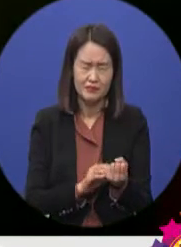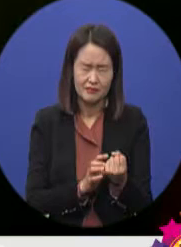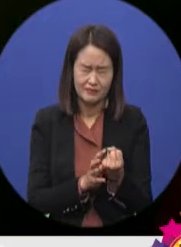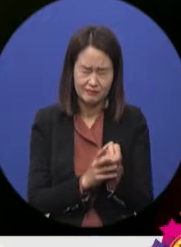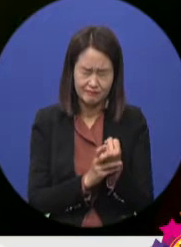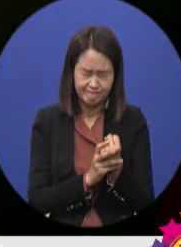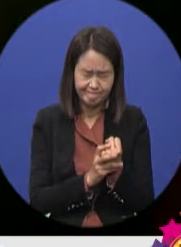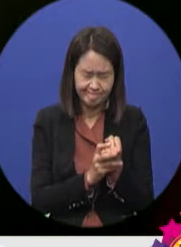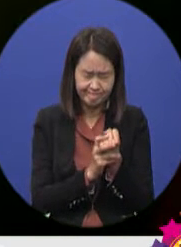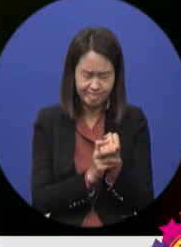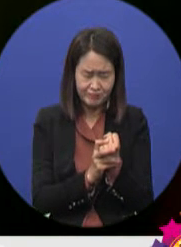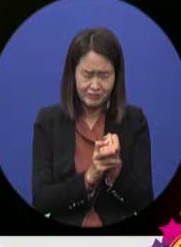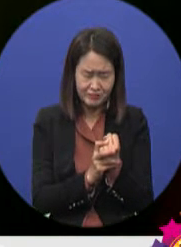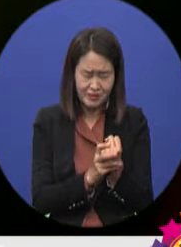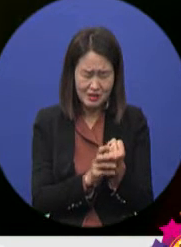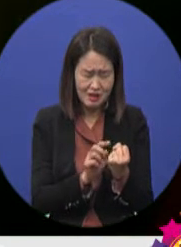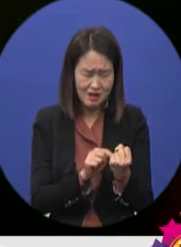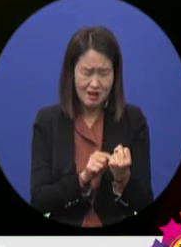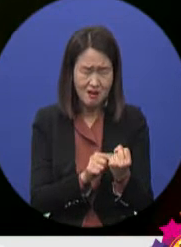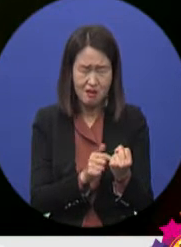잡은 것이